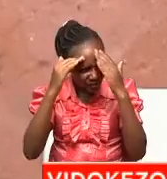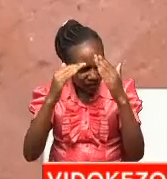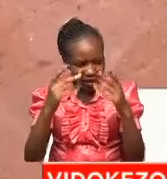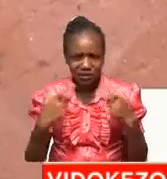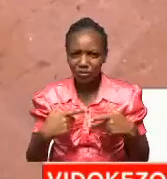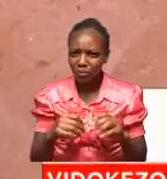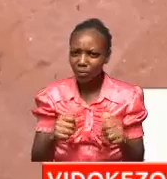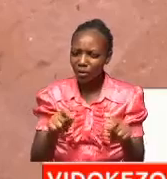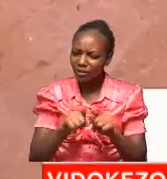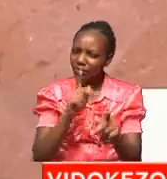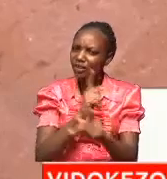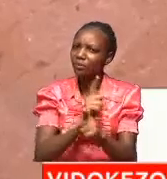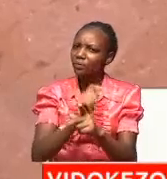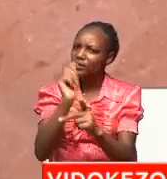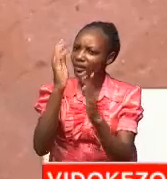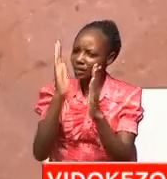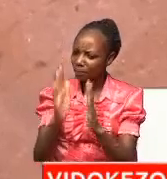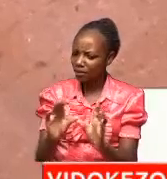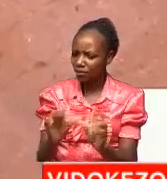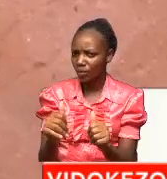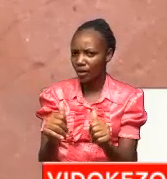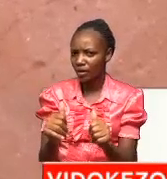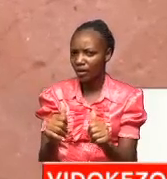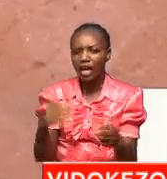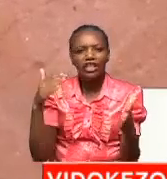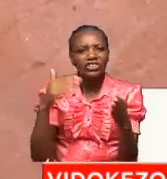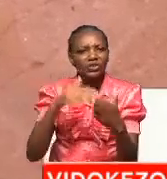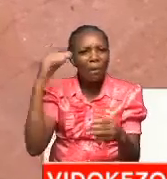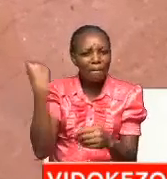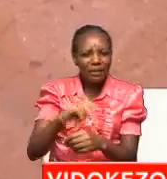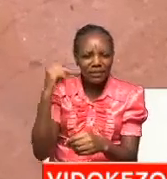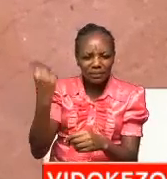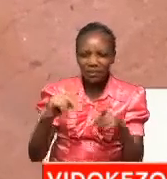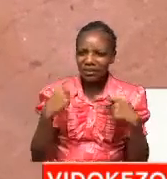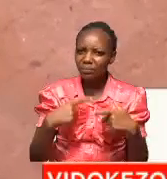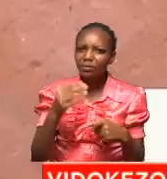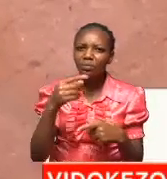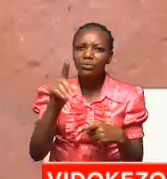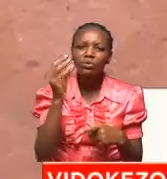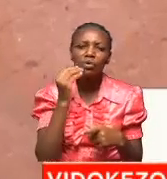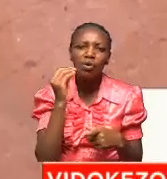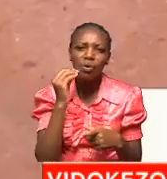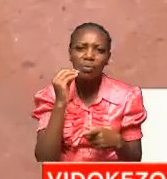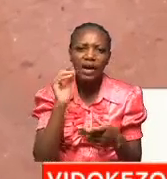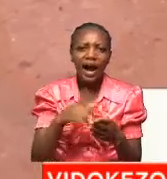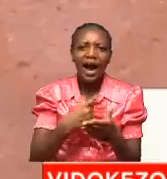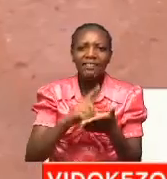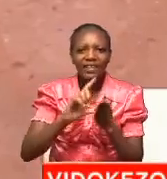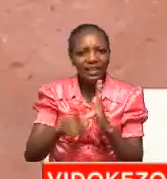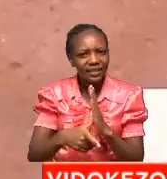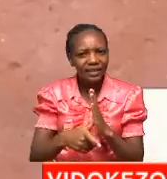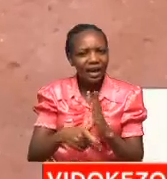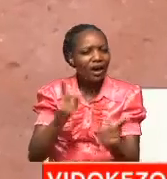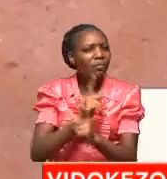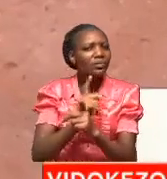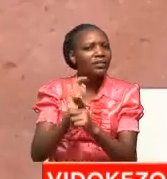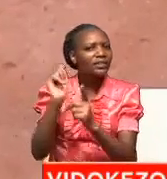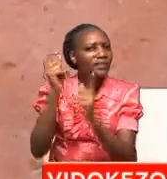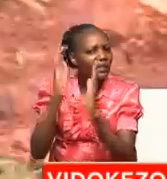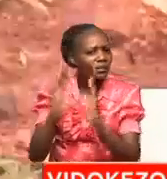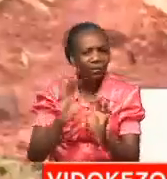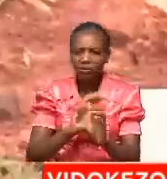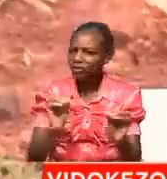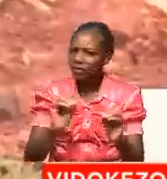vizuri na wachunge watu vizuri. Hakuna haja wachape watu waende nyumbani na nyuma yetu watu